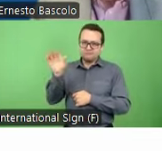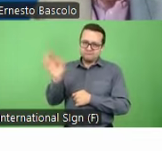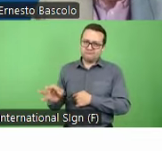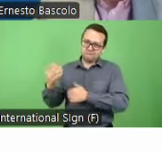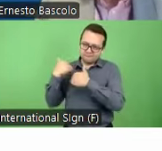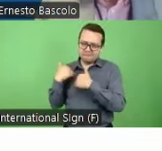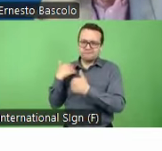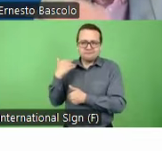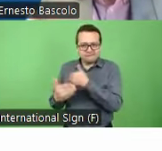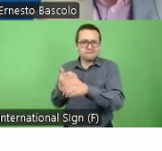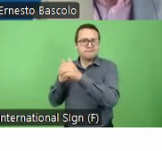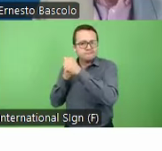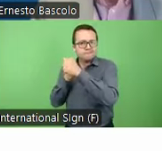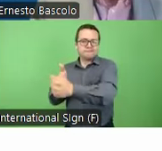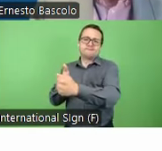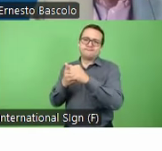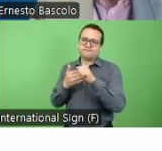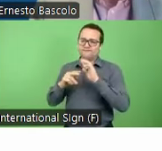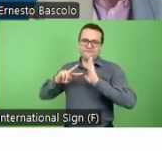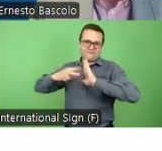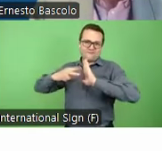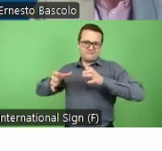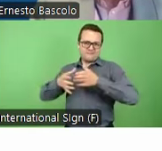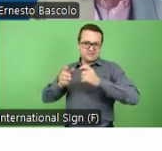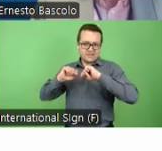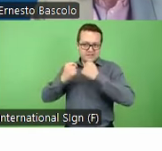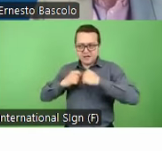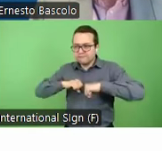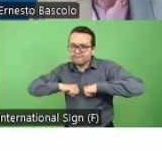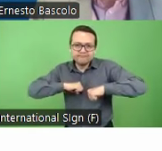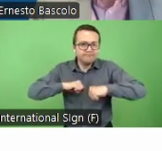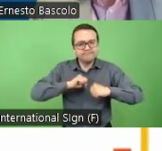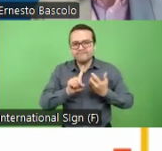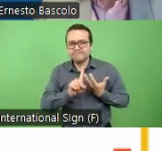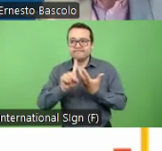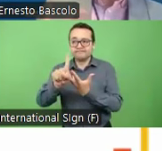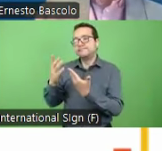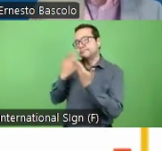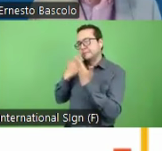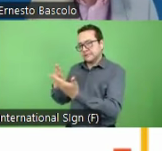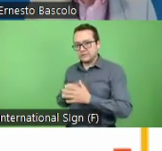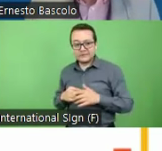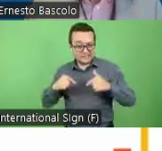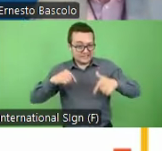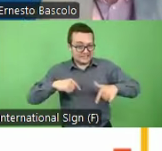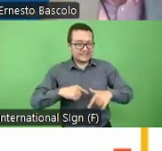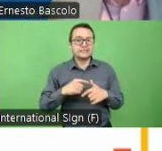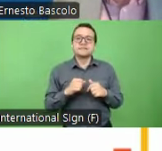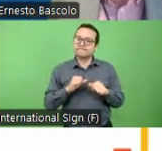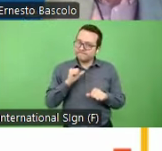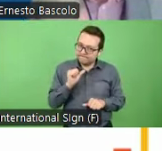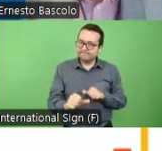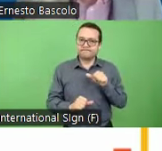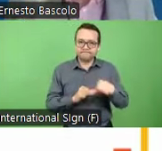l'équipe reportes technique que hemos pour ce tenido y que rapport et pour les vamos a autres rapports seguir qui ont été de alguna présentés forma et que sosteniendo y nous allons profundizando en esta misma continuer